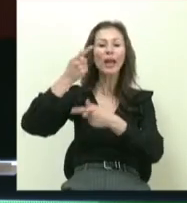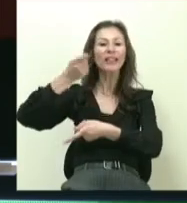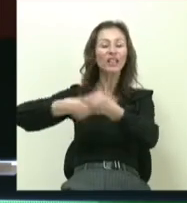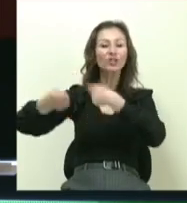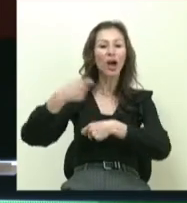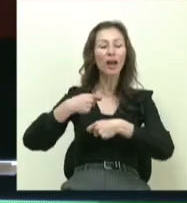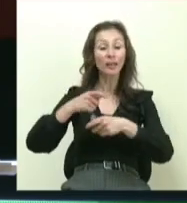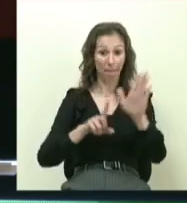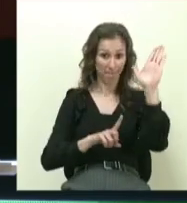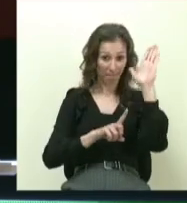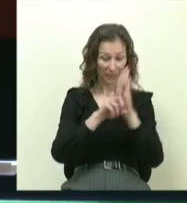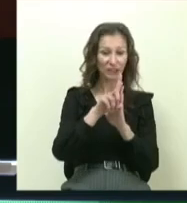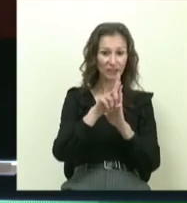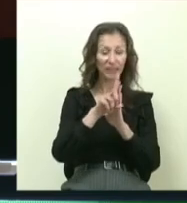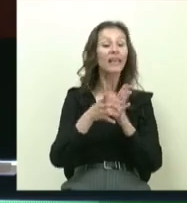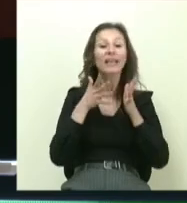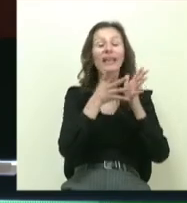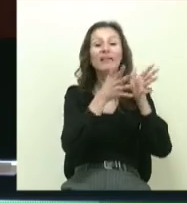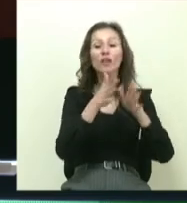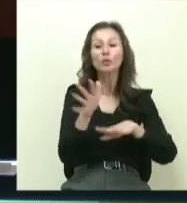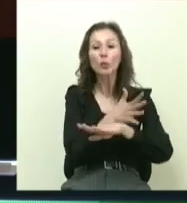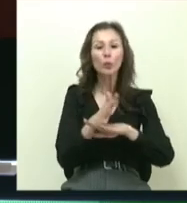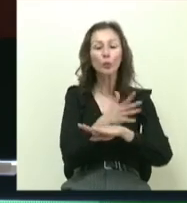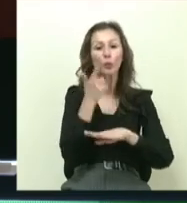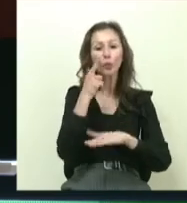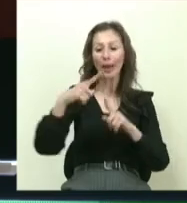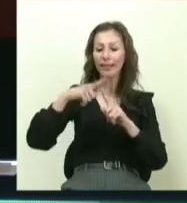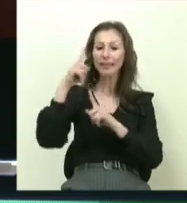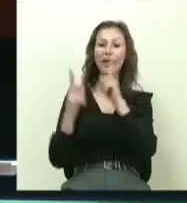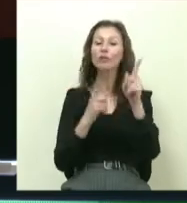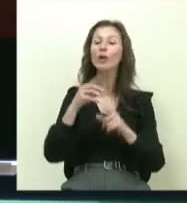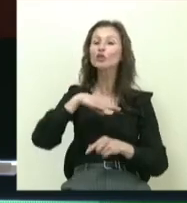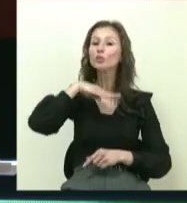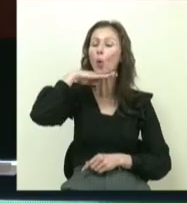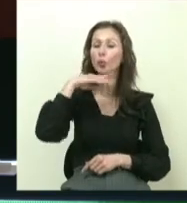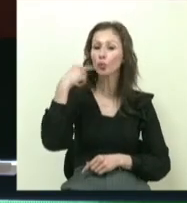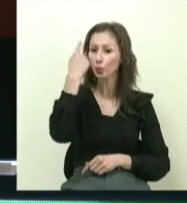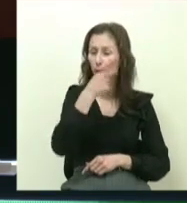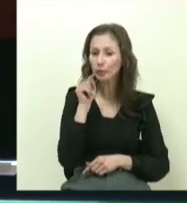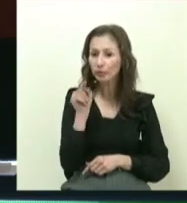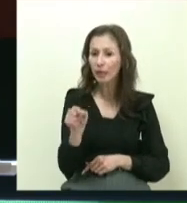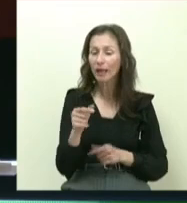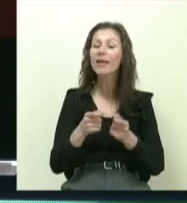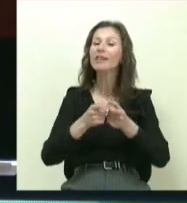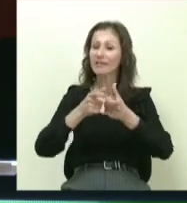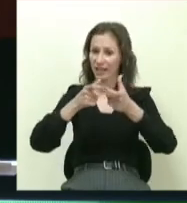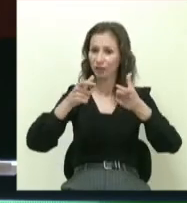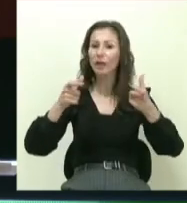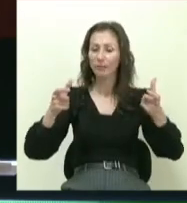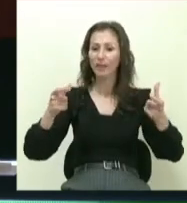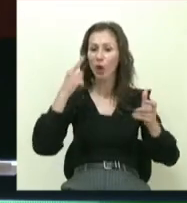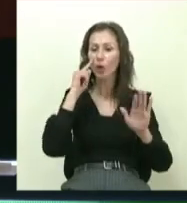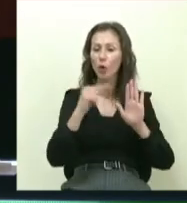genişletmekteki başarısını ihraç ürün gamının teknoloji yoğunluğunu da genişletmekte